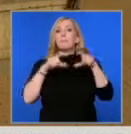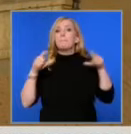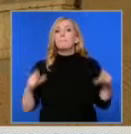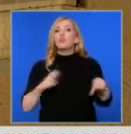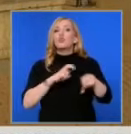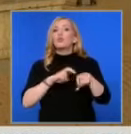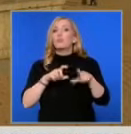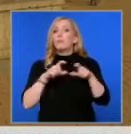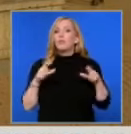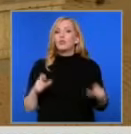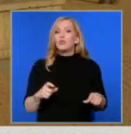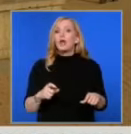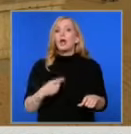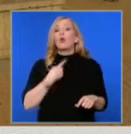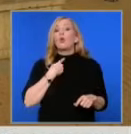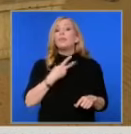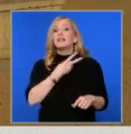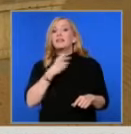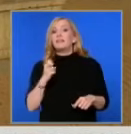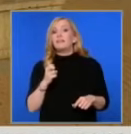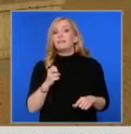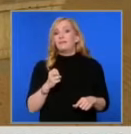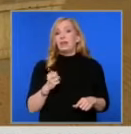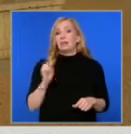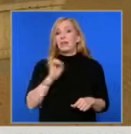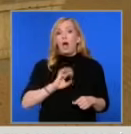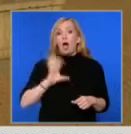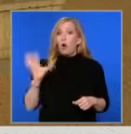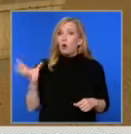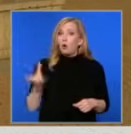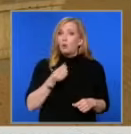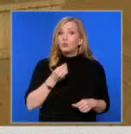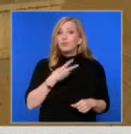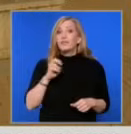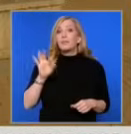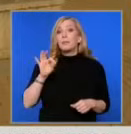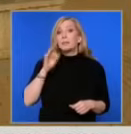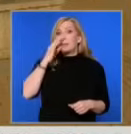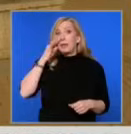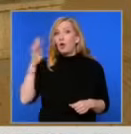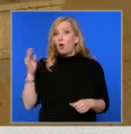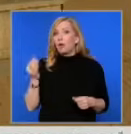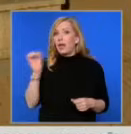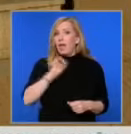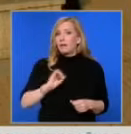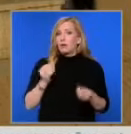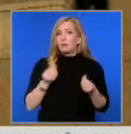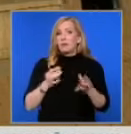евро. Общата годишна загуба е поне за 250 милиона. Така че това е доста сериозна